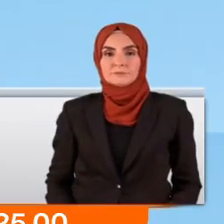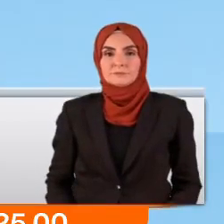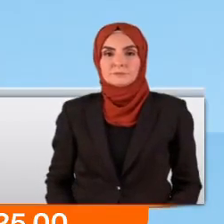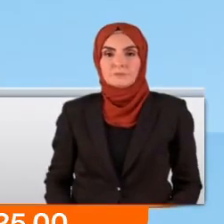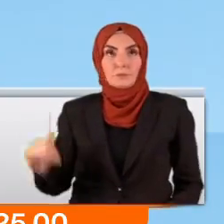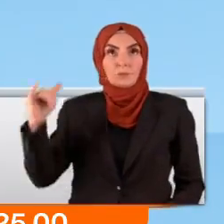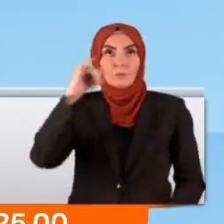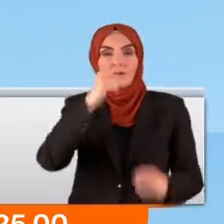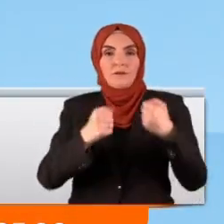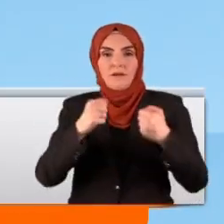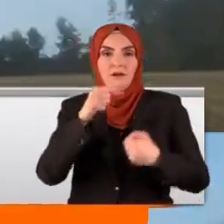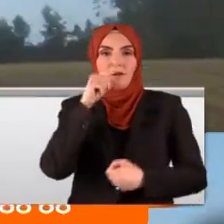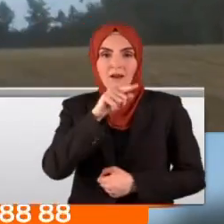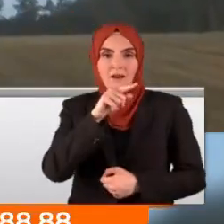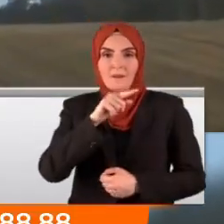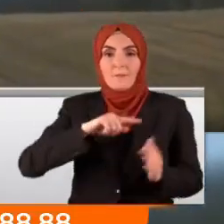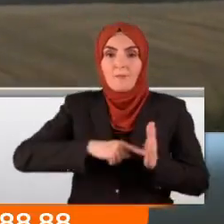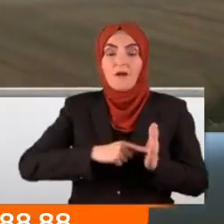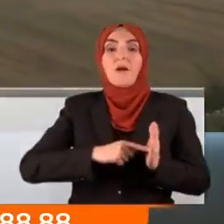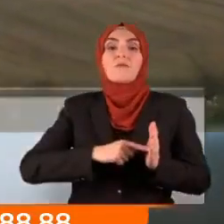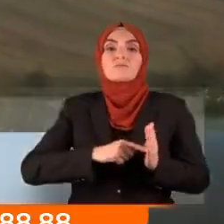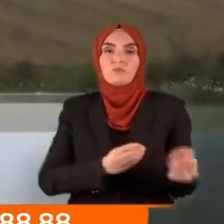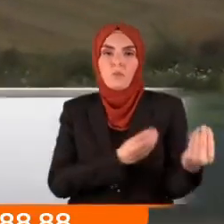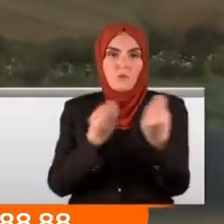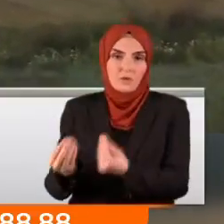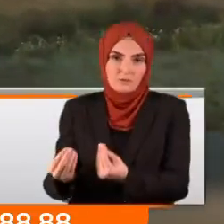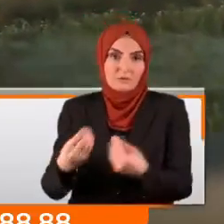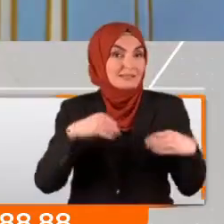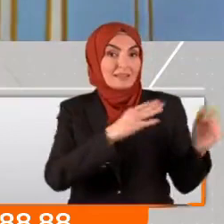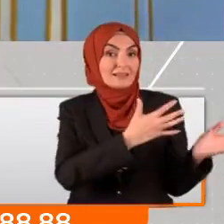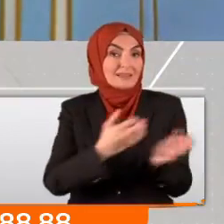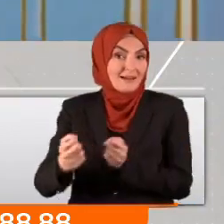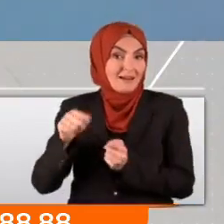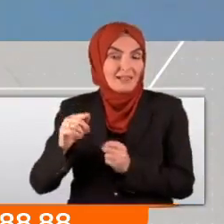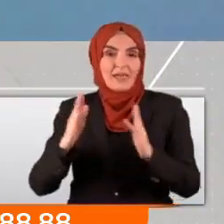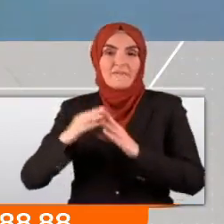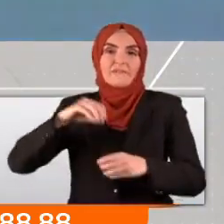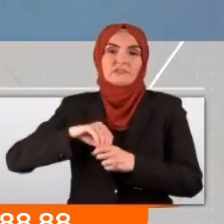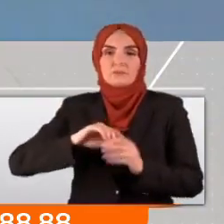Uçan araba demonte olarak gönderiliyor ve satın alanlar evde monte ediyor.